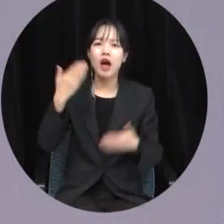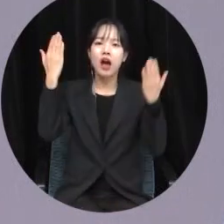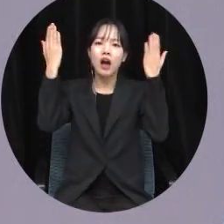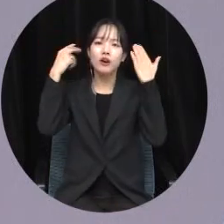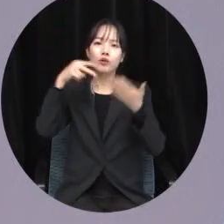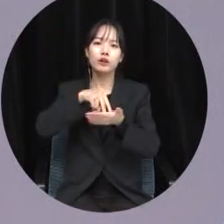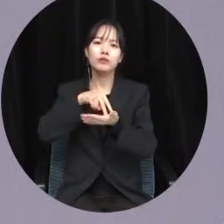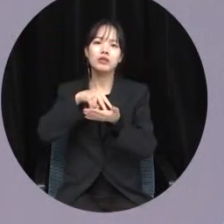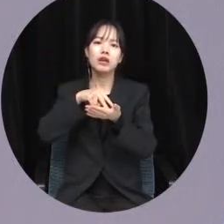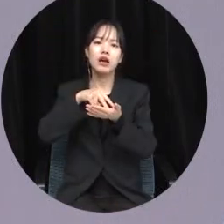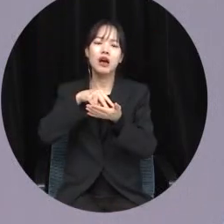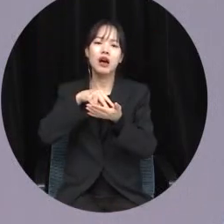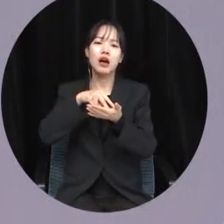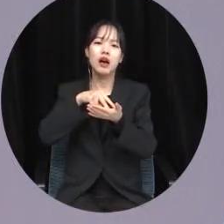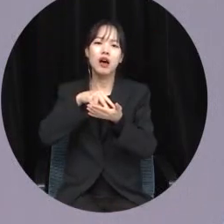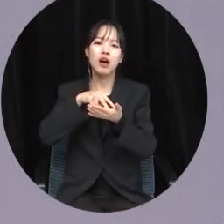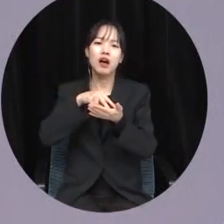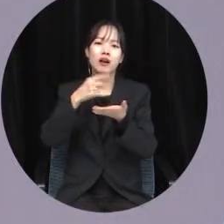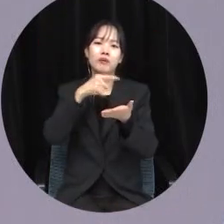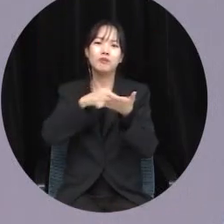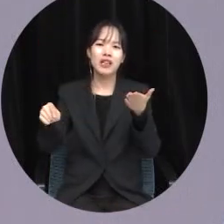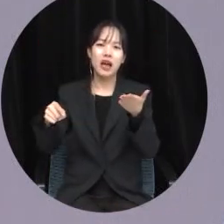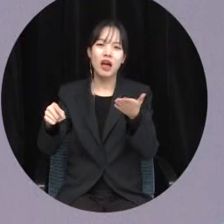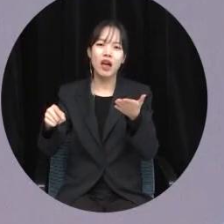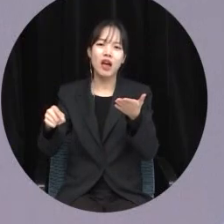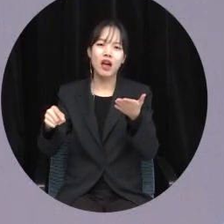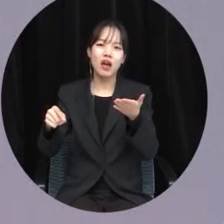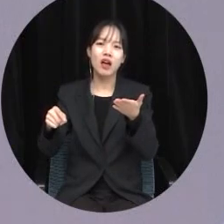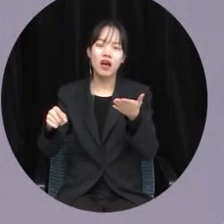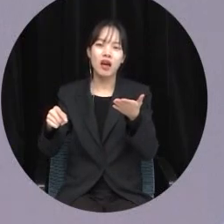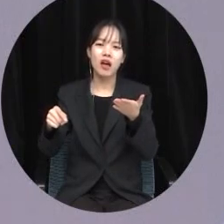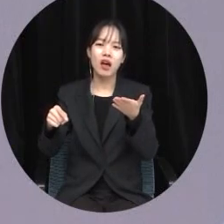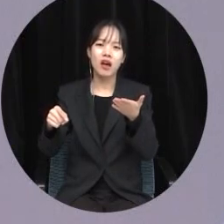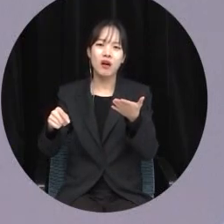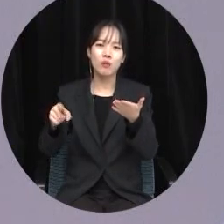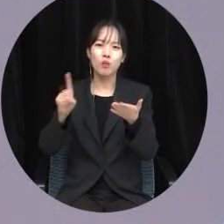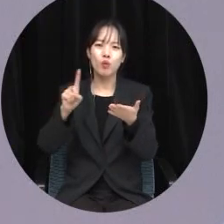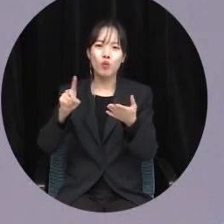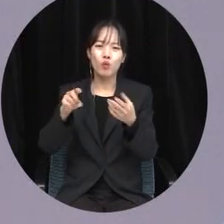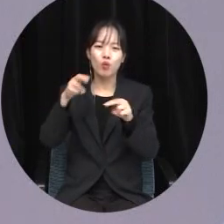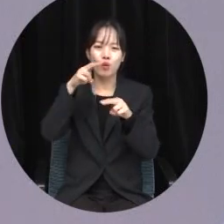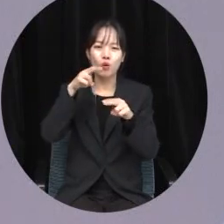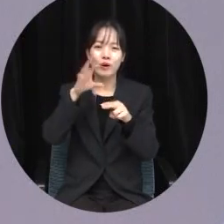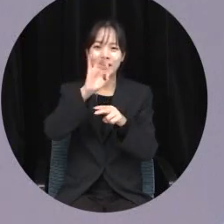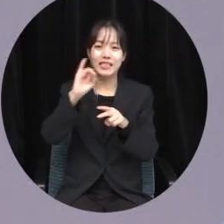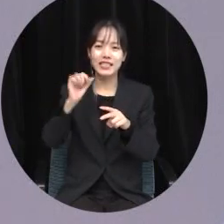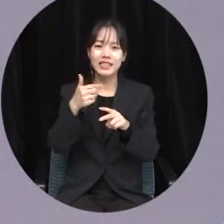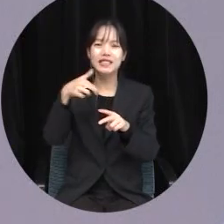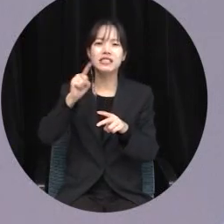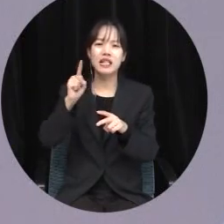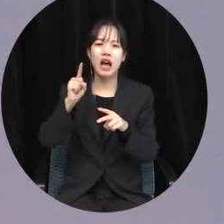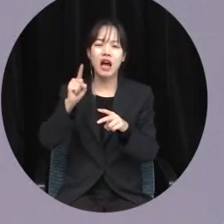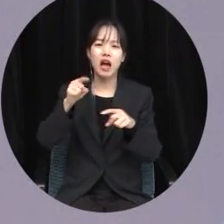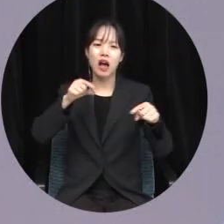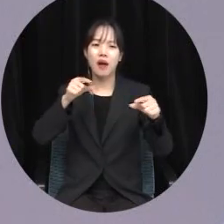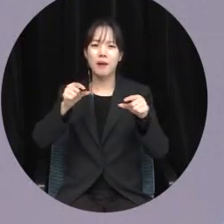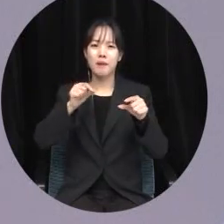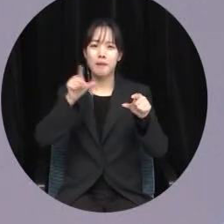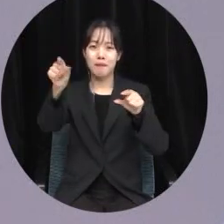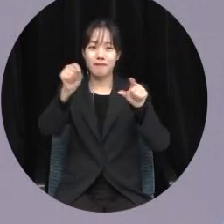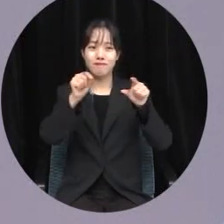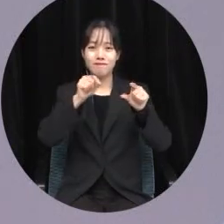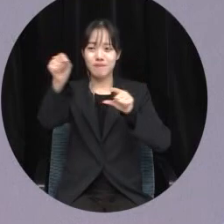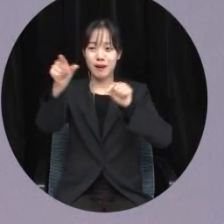그저 시시하고 좋게 좋게 덮고 넘어가려는 그런 부분들이 많았다고 합니다. 그렇기 때문에 저는